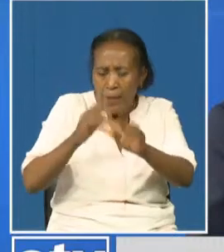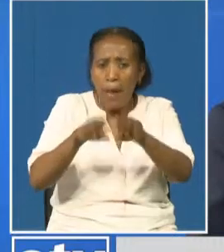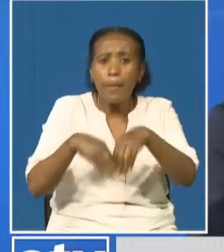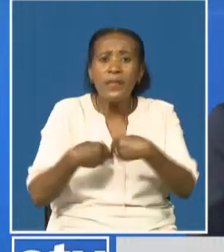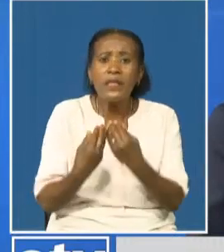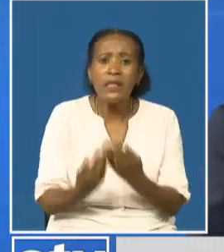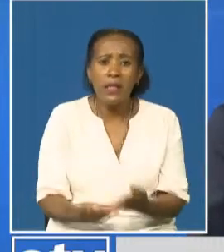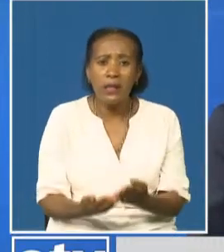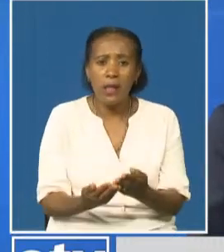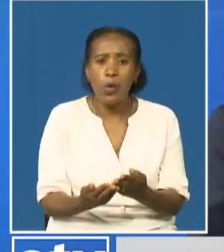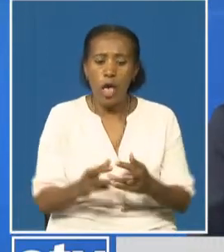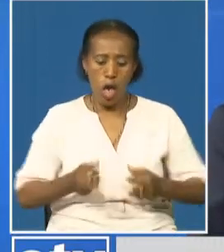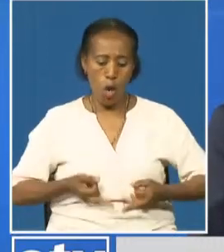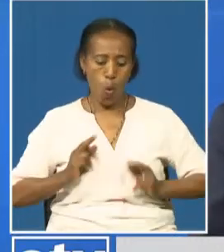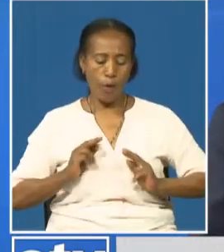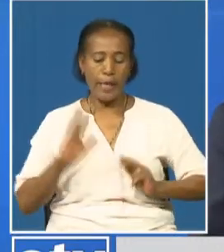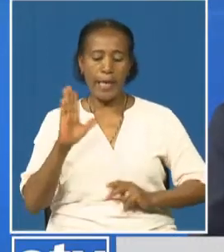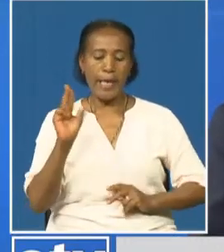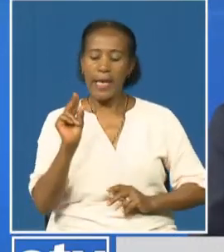የምንሰጠው የህይወት ግብ አይደለም